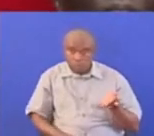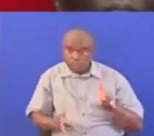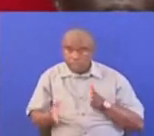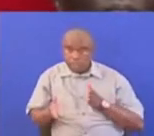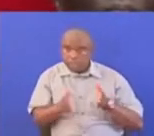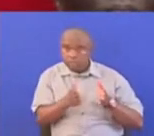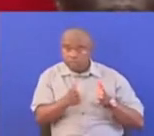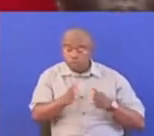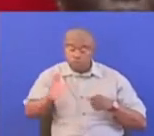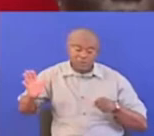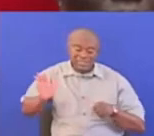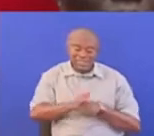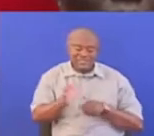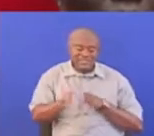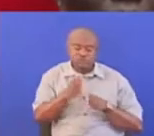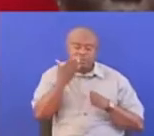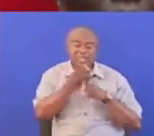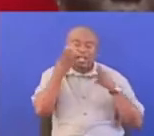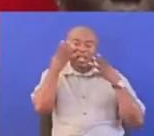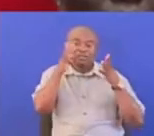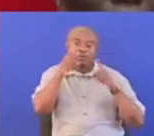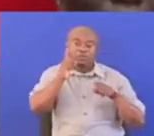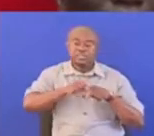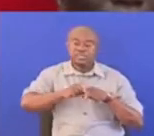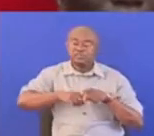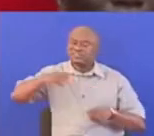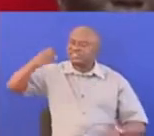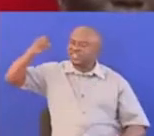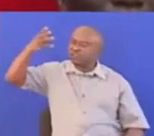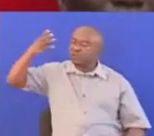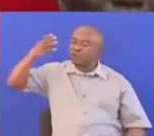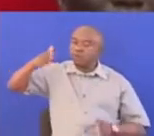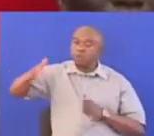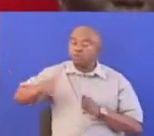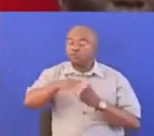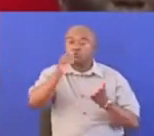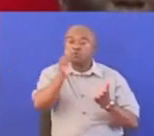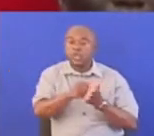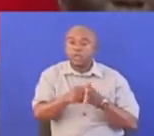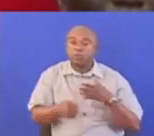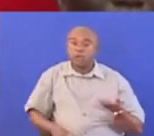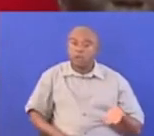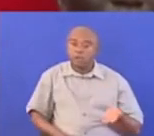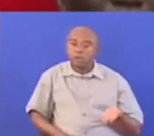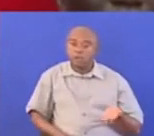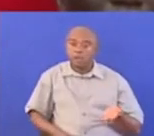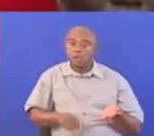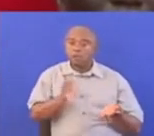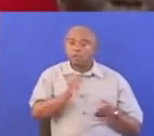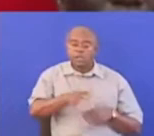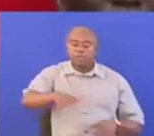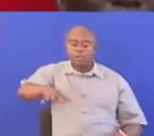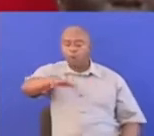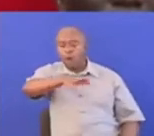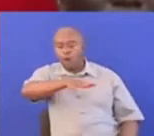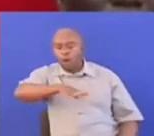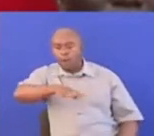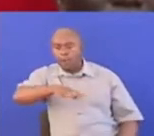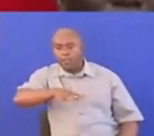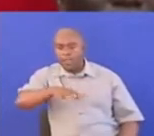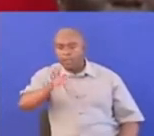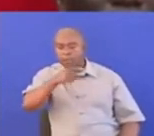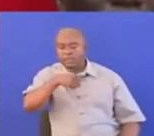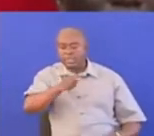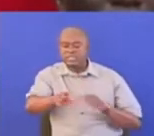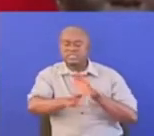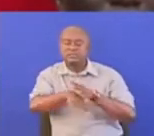unaofidi ziwa Tanganyika. Wakati wa kiangazi ule mto unakauka, unaacha mabwawa. Yale mabwawa yanakuwa na samaki